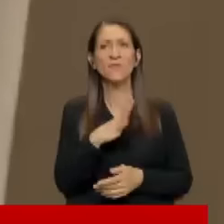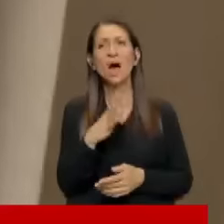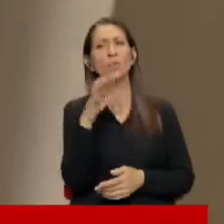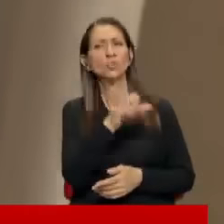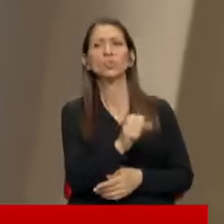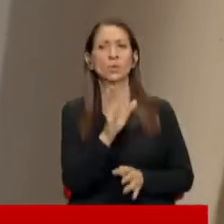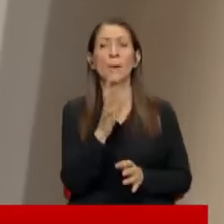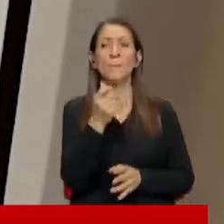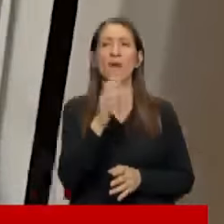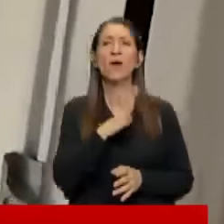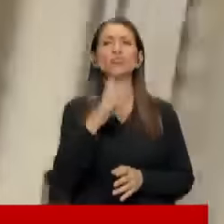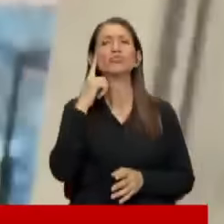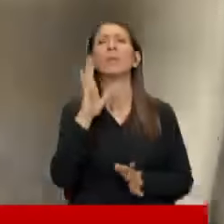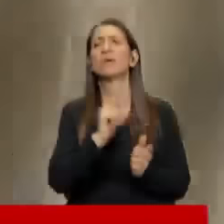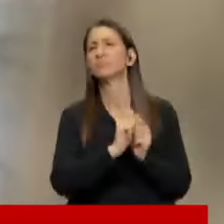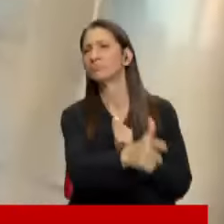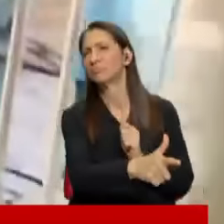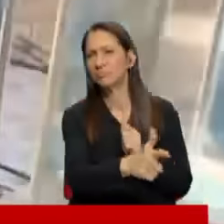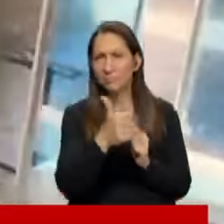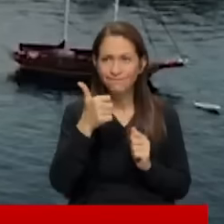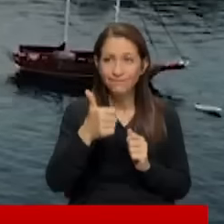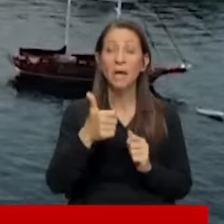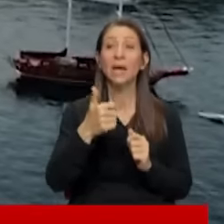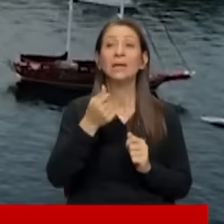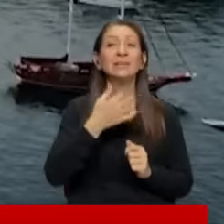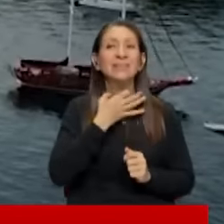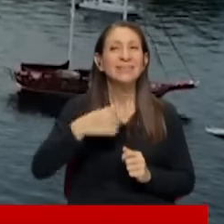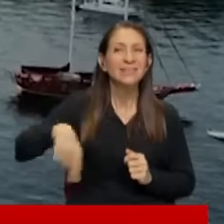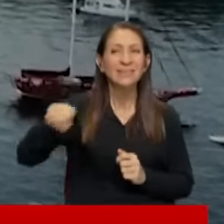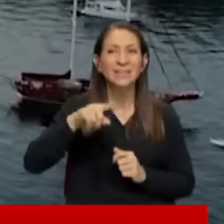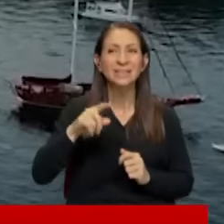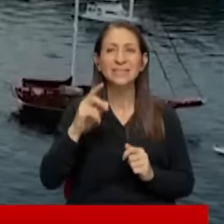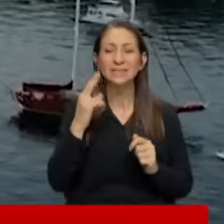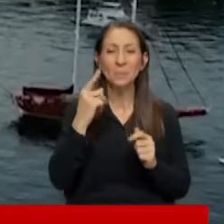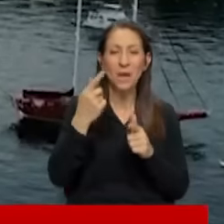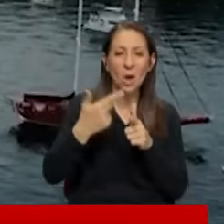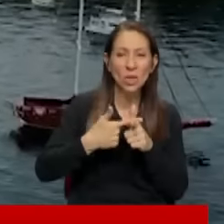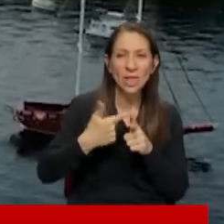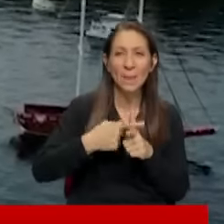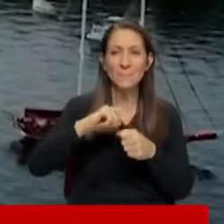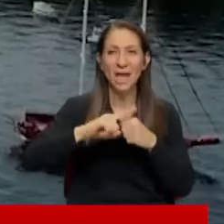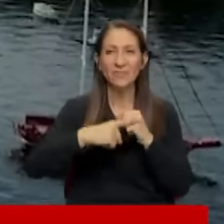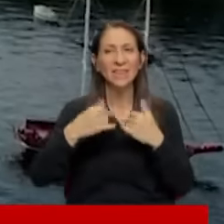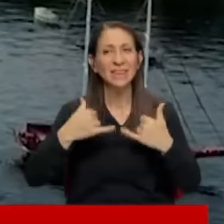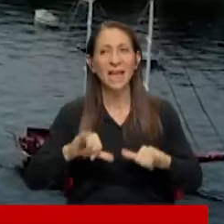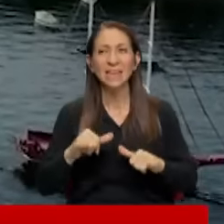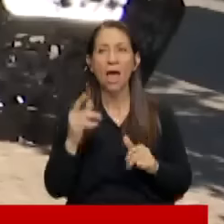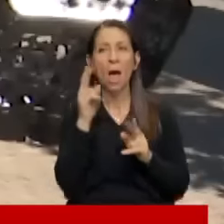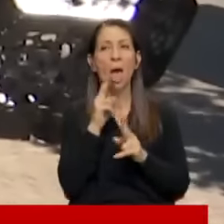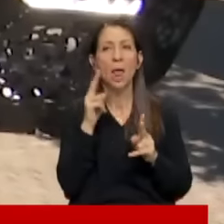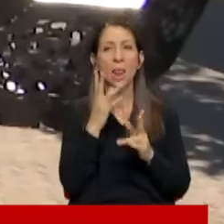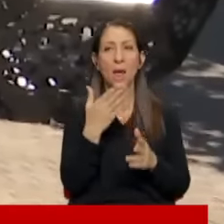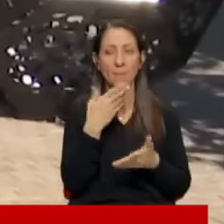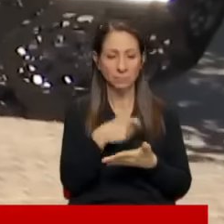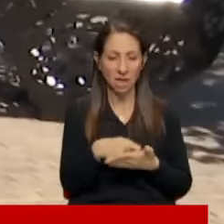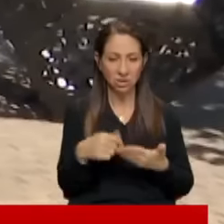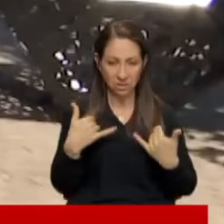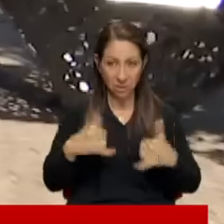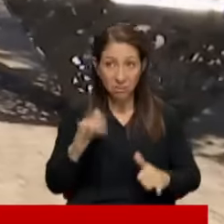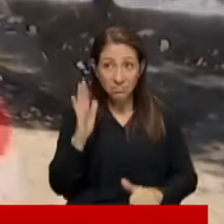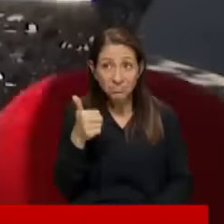tutuyor. Parası olan hiç düşünmeden kiralarken dar gelirli için mütevazı bir otelde bir haftalık tatil bile hayal. Emekli maaşıyla